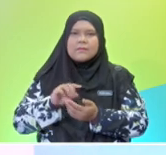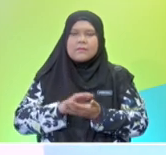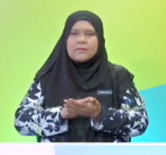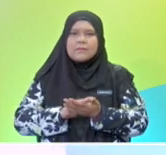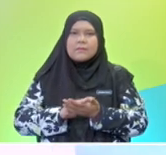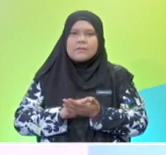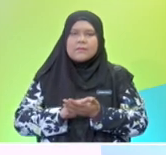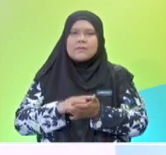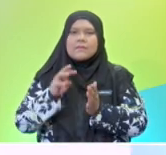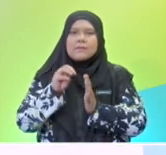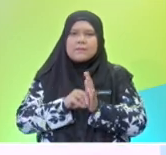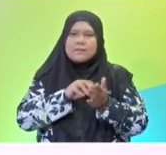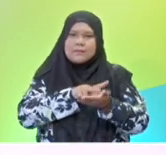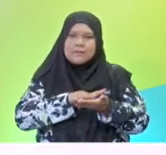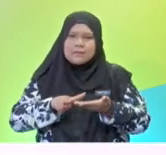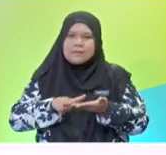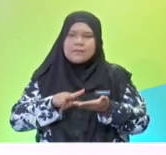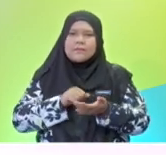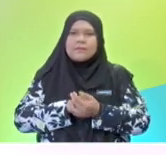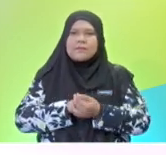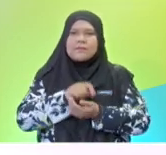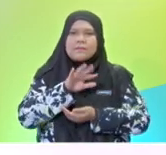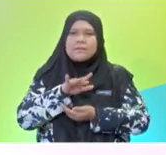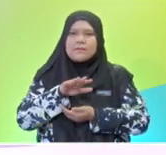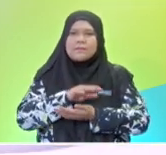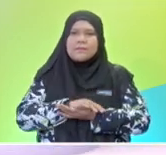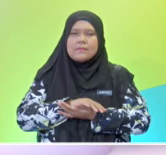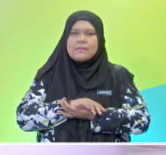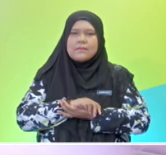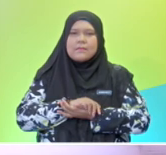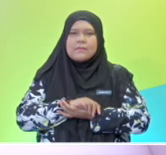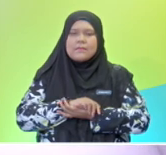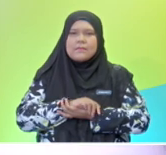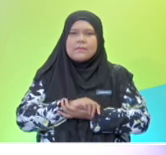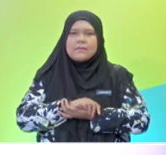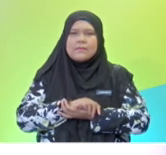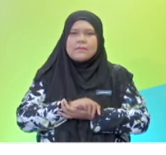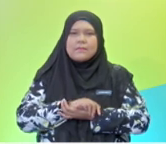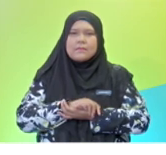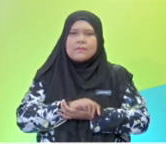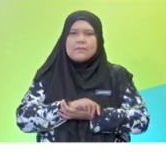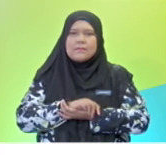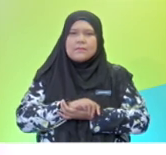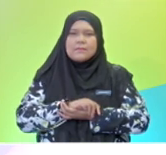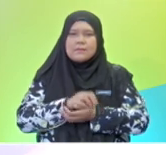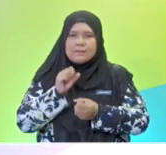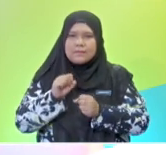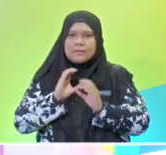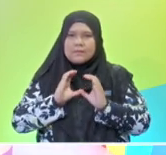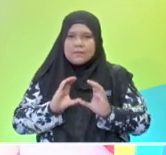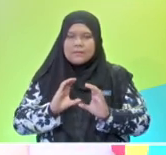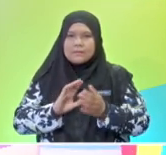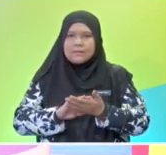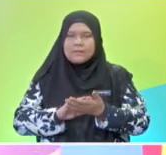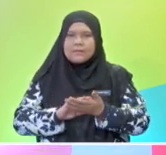cikgu? Betul. Mengemas. Itu jawapan yang betul murid-murid kat rumah. Dah cubalah teka tu. Kita tengok betul